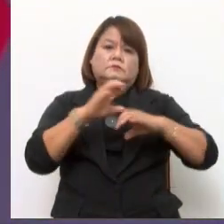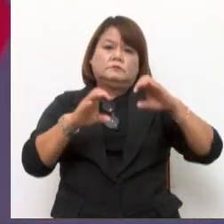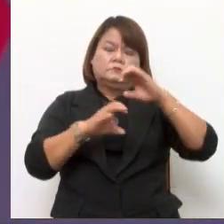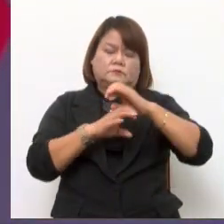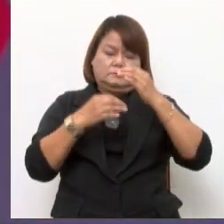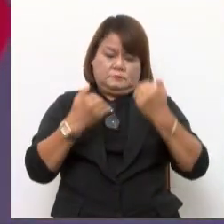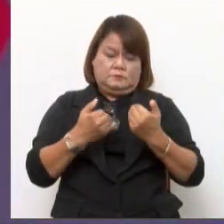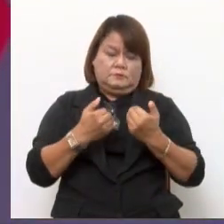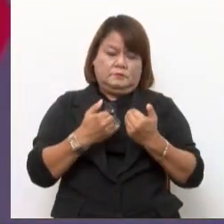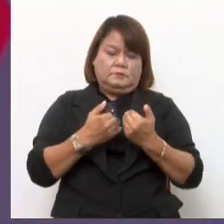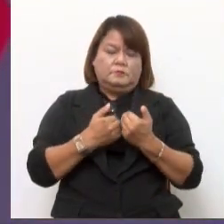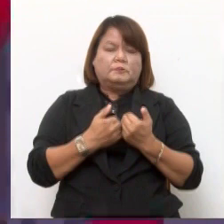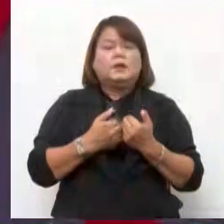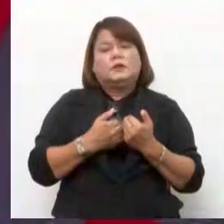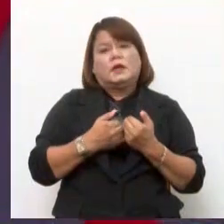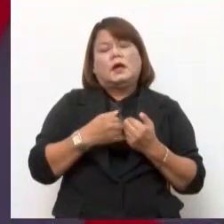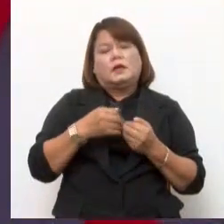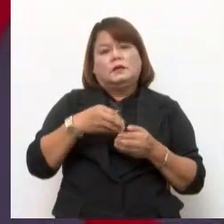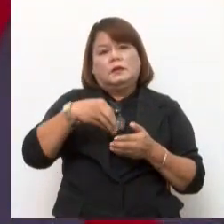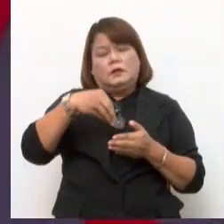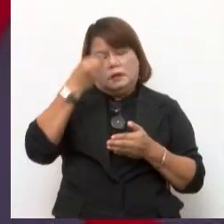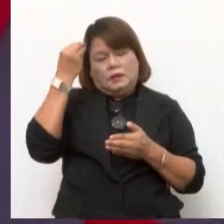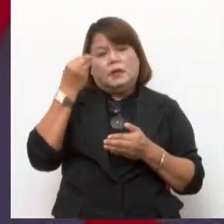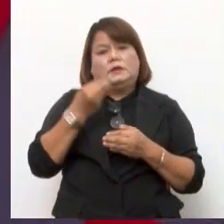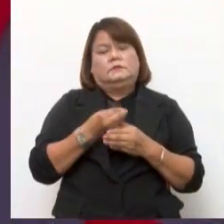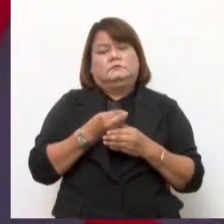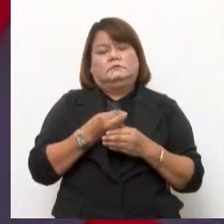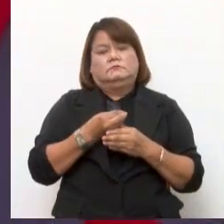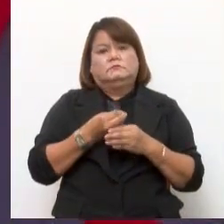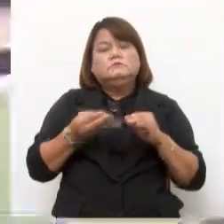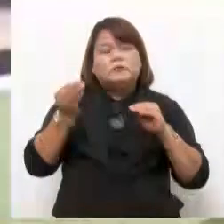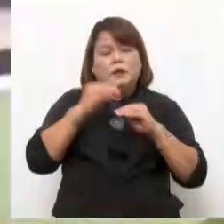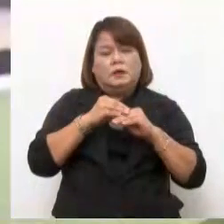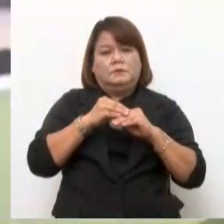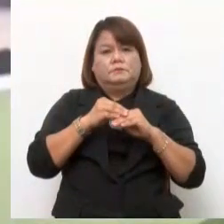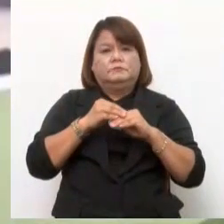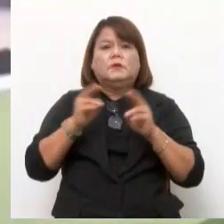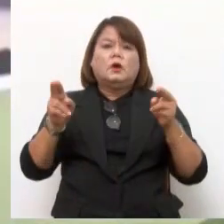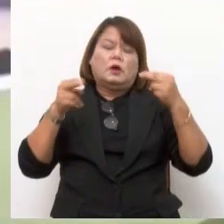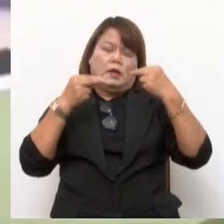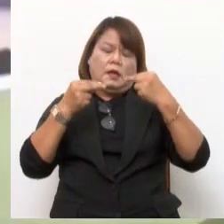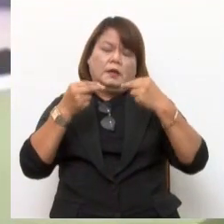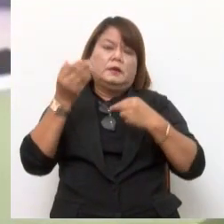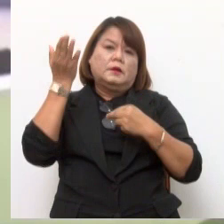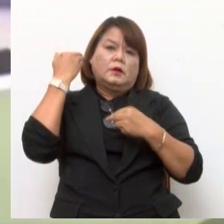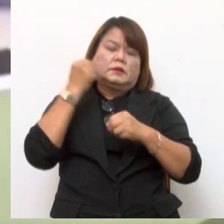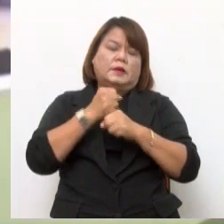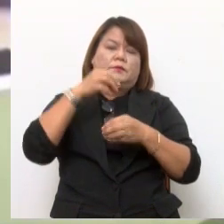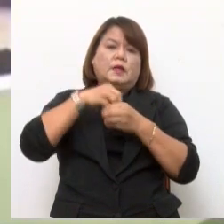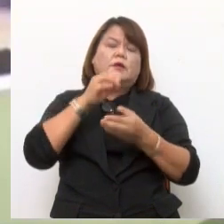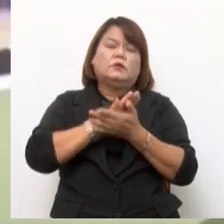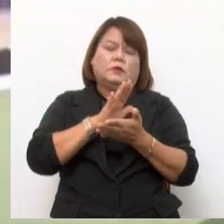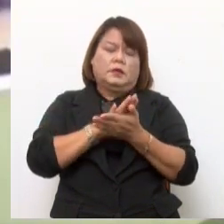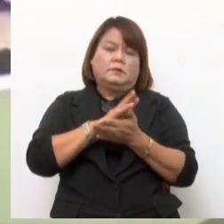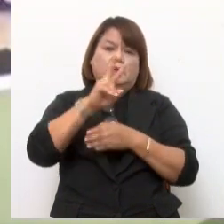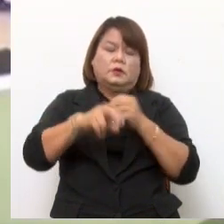ติวออนไลน์ซึ่งในการทำให้กับเดิมทีนี่เกิดจากการทำภายในโรงเรียนเมื่อ